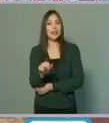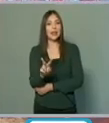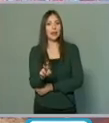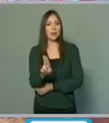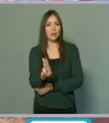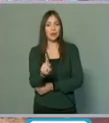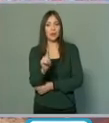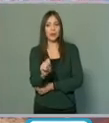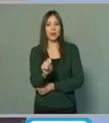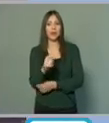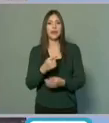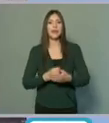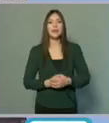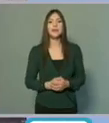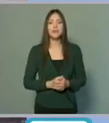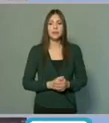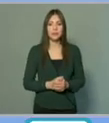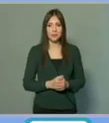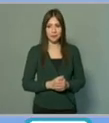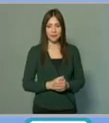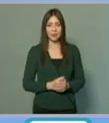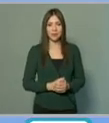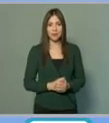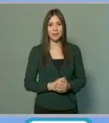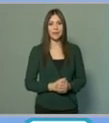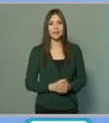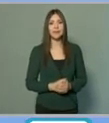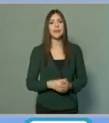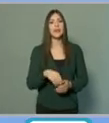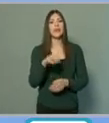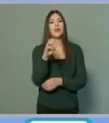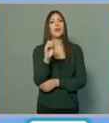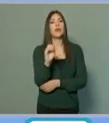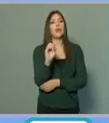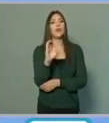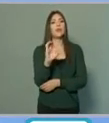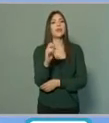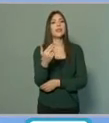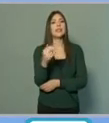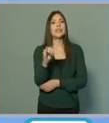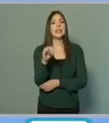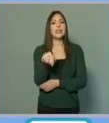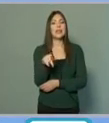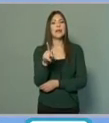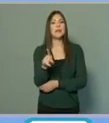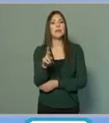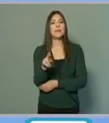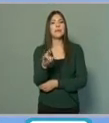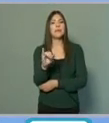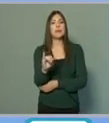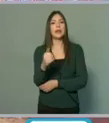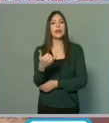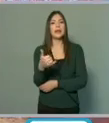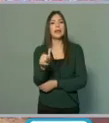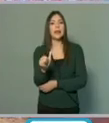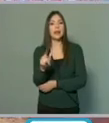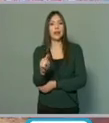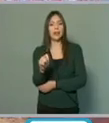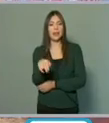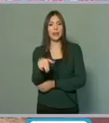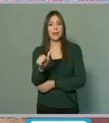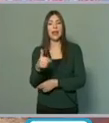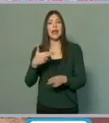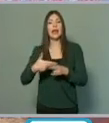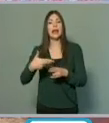Очень приятно. Очень приятно. Очень приятно. Очень приятно. Ochi Priñac. Хорошо. Mira. Как